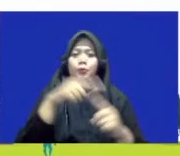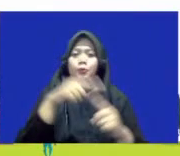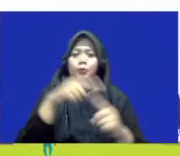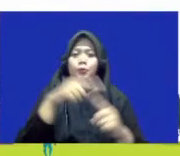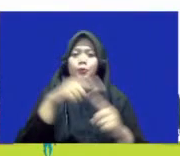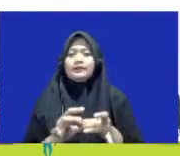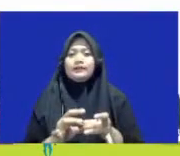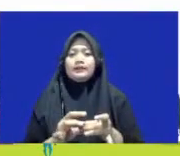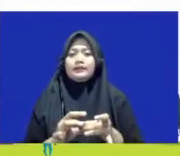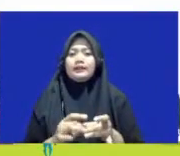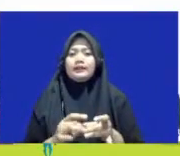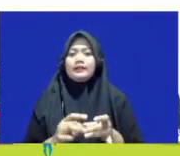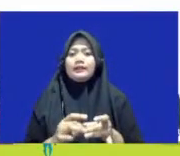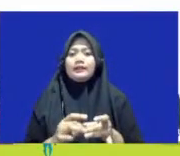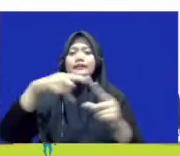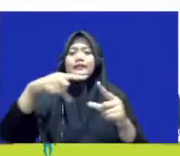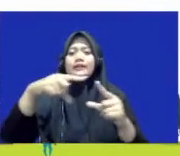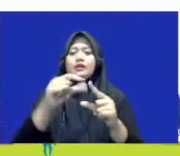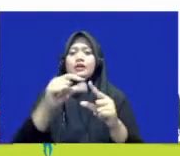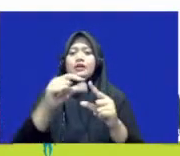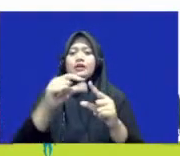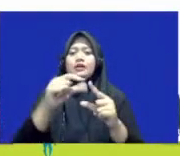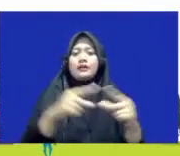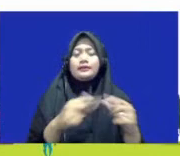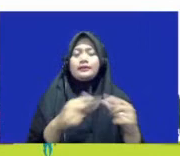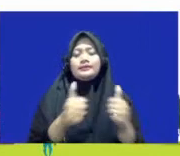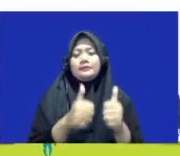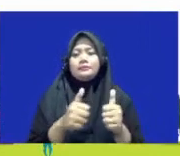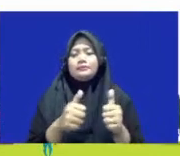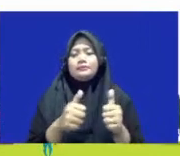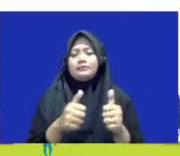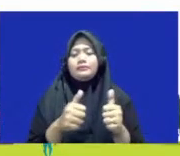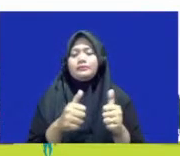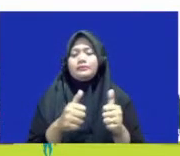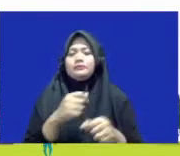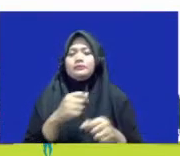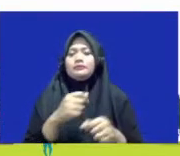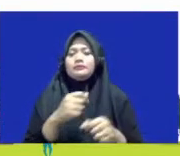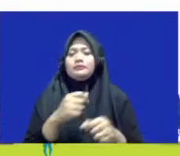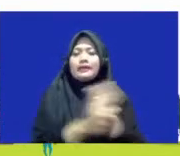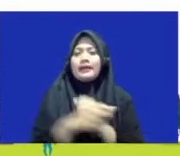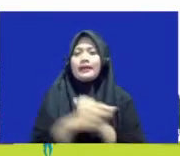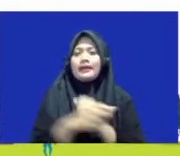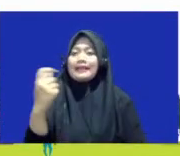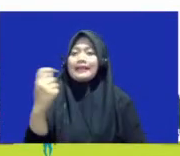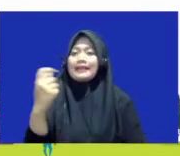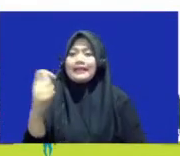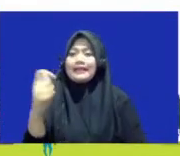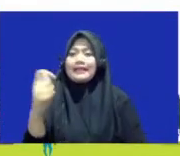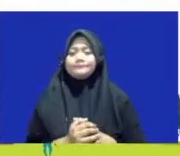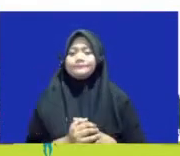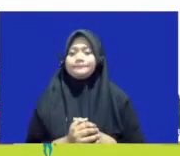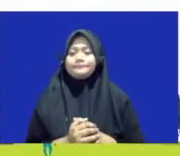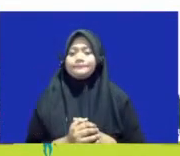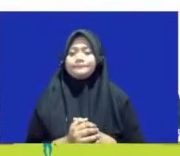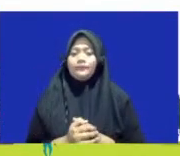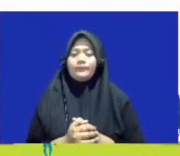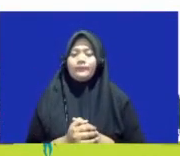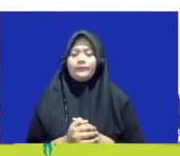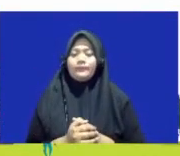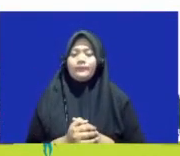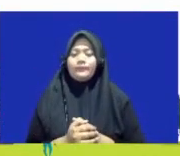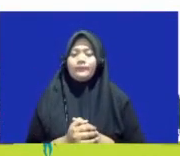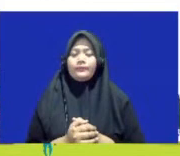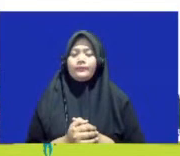Bencana. Tahun 2000 sebelumnya Indonesia itu mempunyai, di Kementerian Sosial mempunyai penanganan bencana berbasis